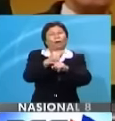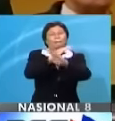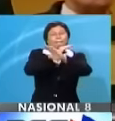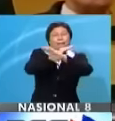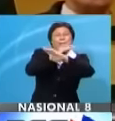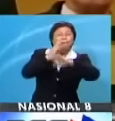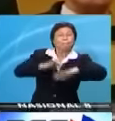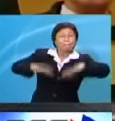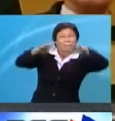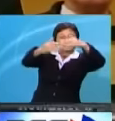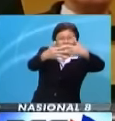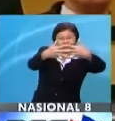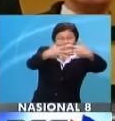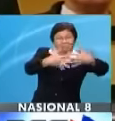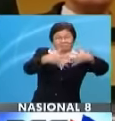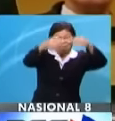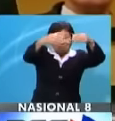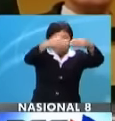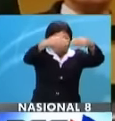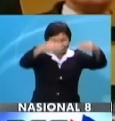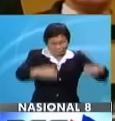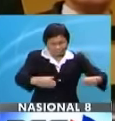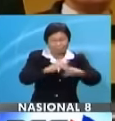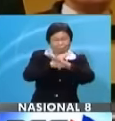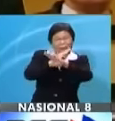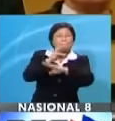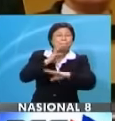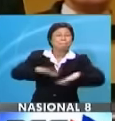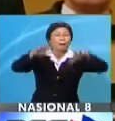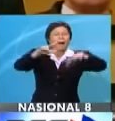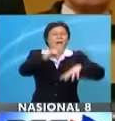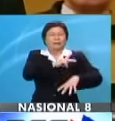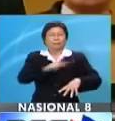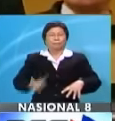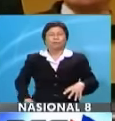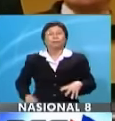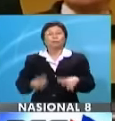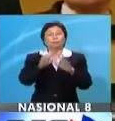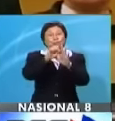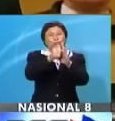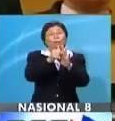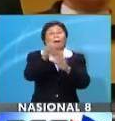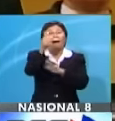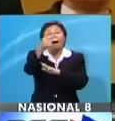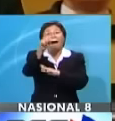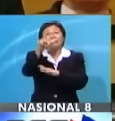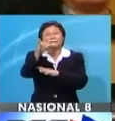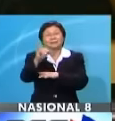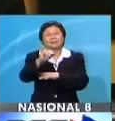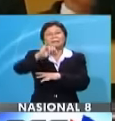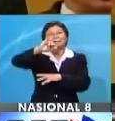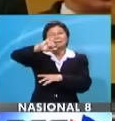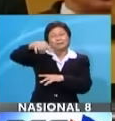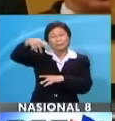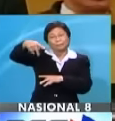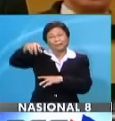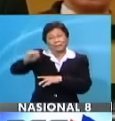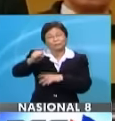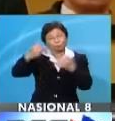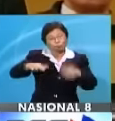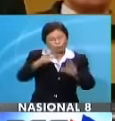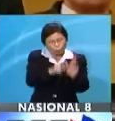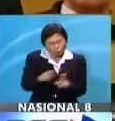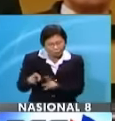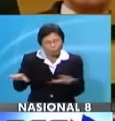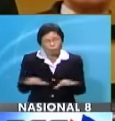Datuk Sri Syahidan menerangkan Kementerian Sumber Asli dan Alam Sekitar melalui Jabatan Pengairan dan Saliran telah merancang untuk